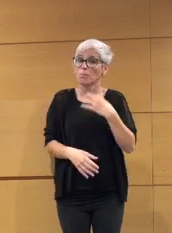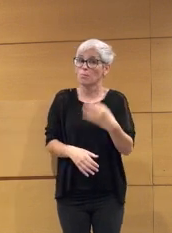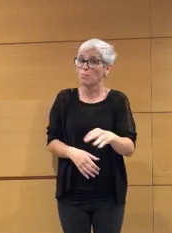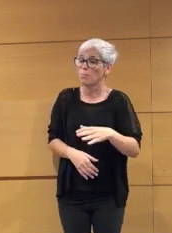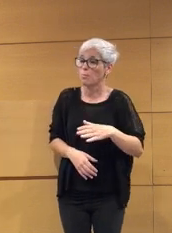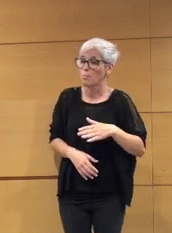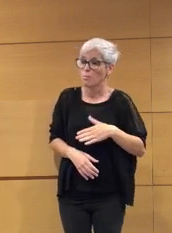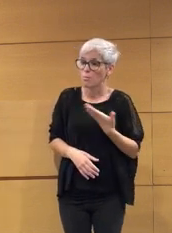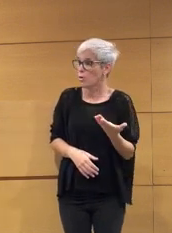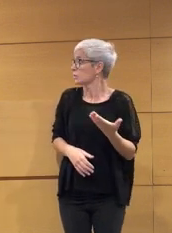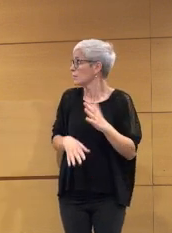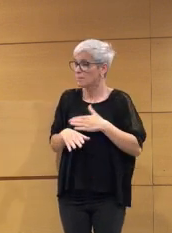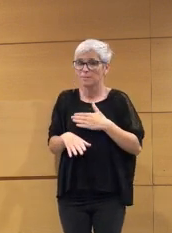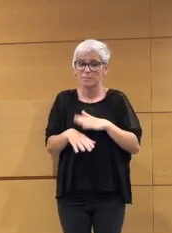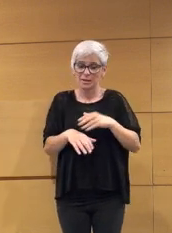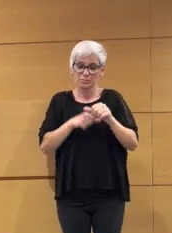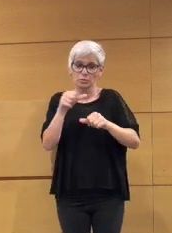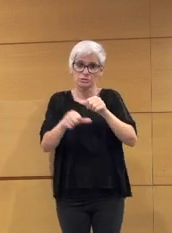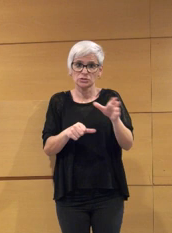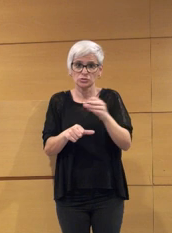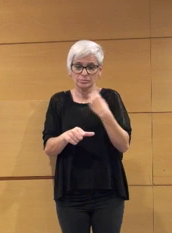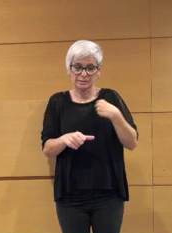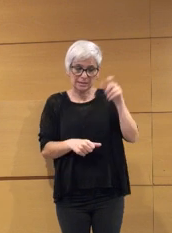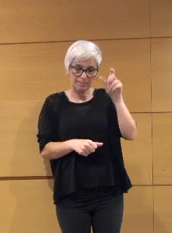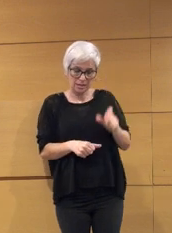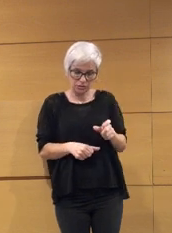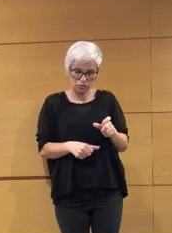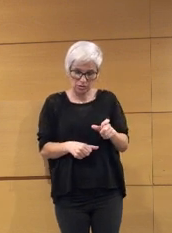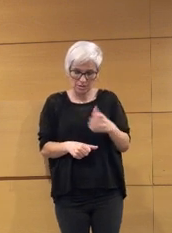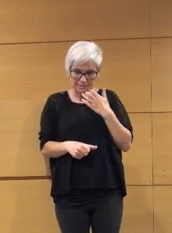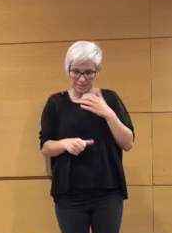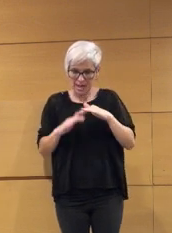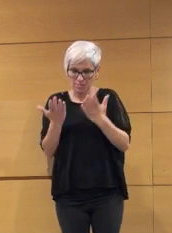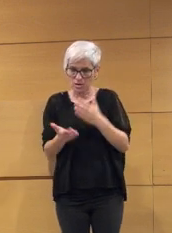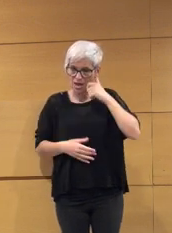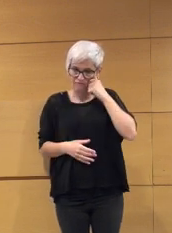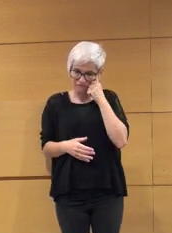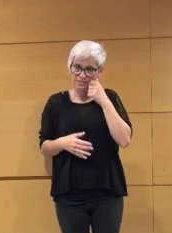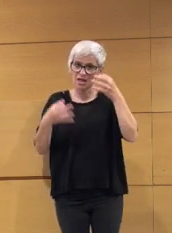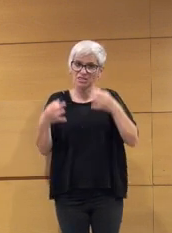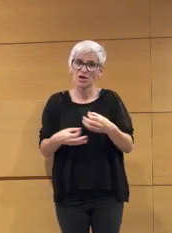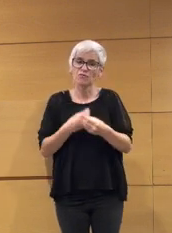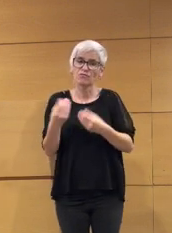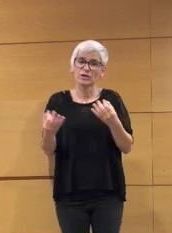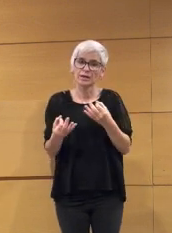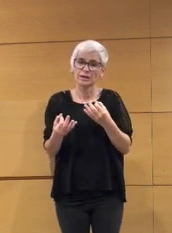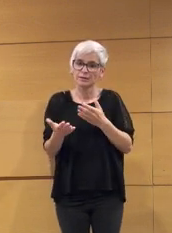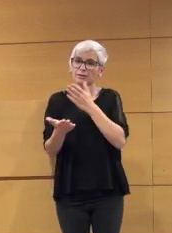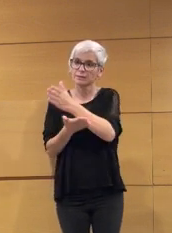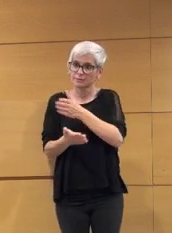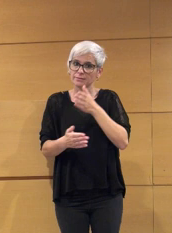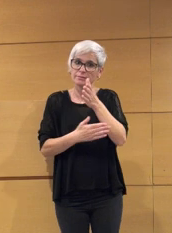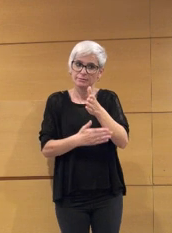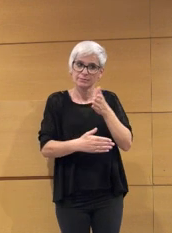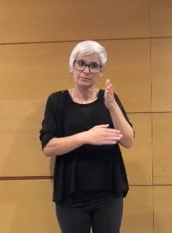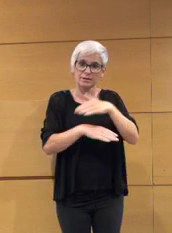que per fer tots aquests processos, aquesta persona, en el món físic, hauria d'anar a 3 administracions